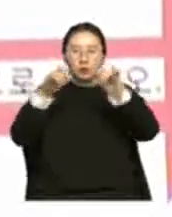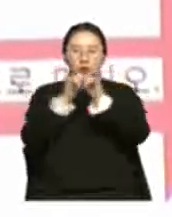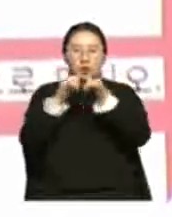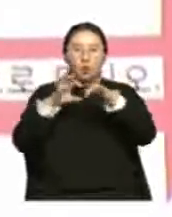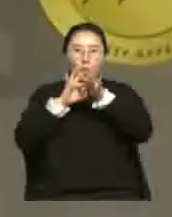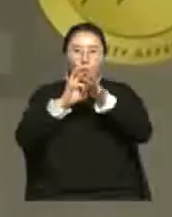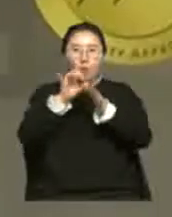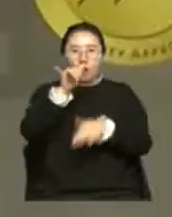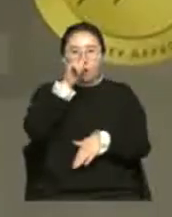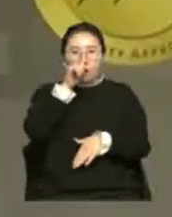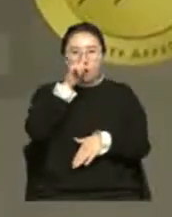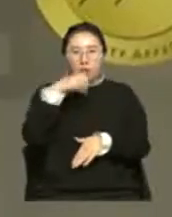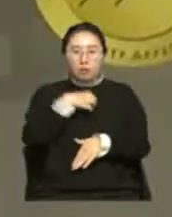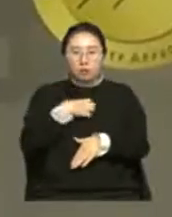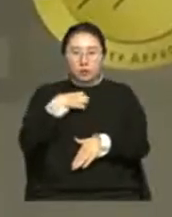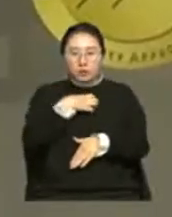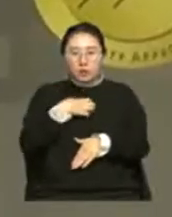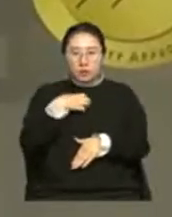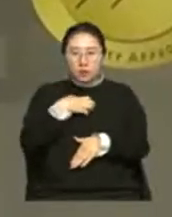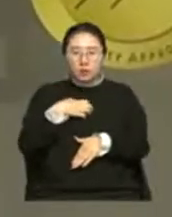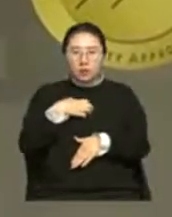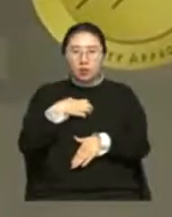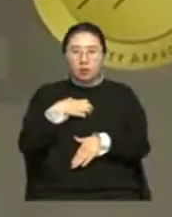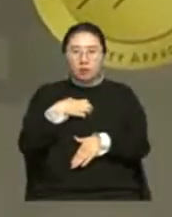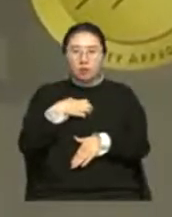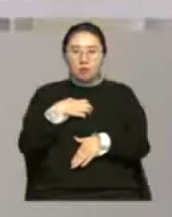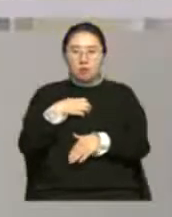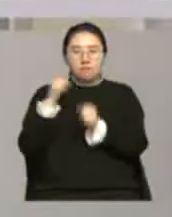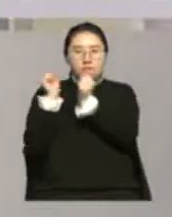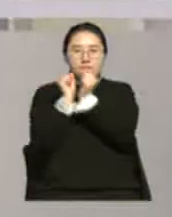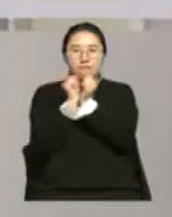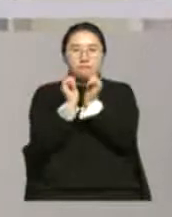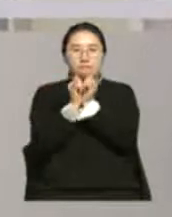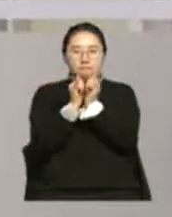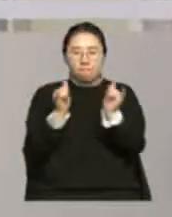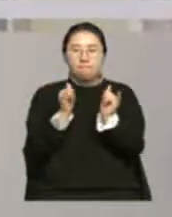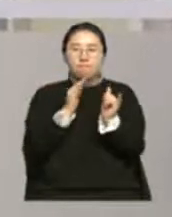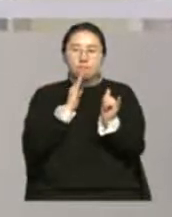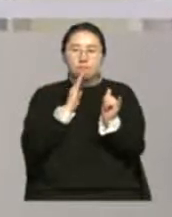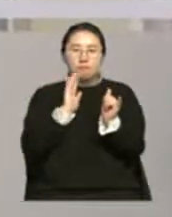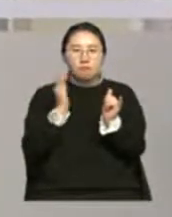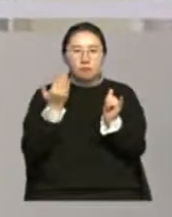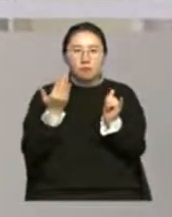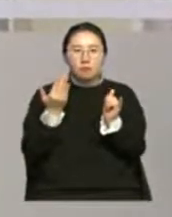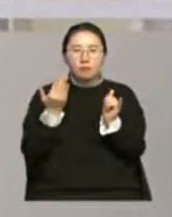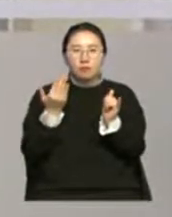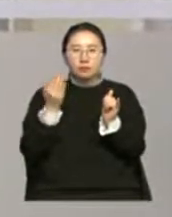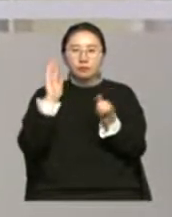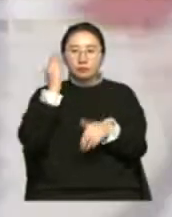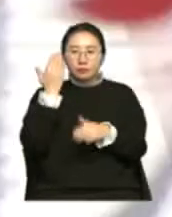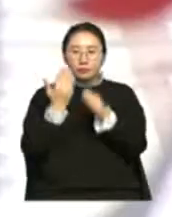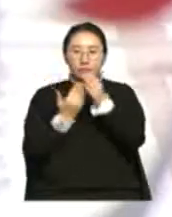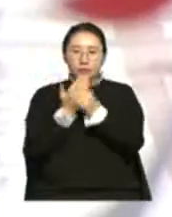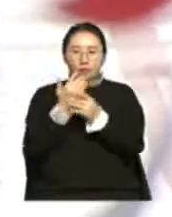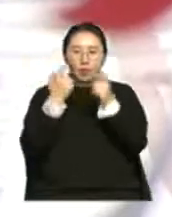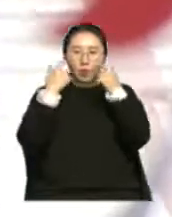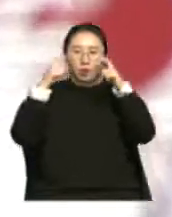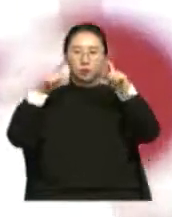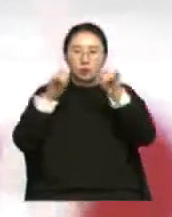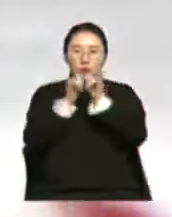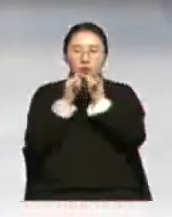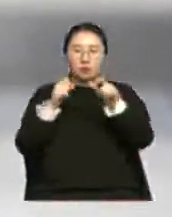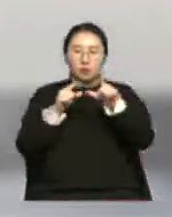확인됐는데요. 우려했던 슈퍼 전파자 가능성이 현실화된 것입니다. 더군다나 최근 발생하는 확진자들